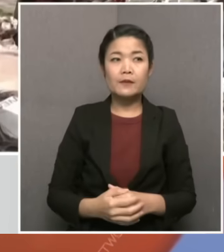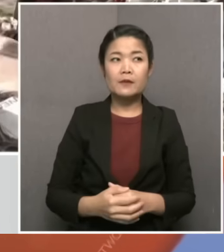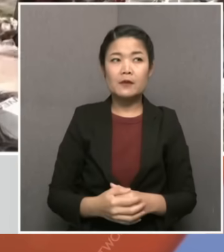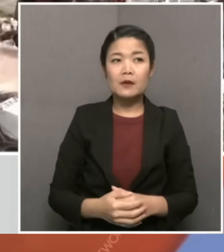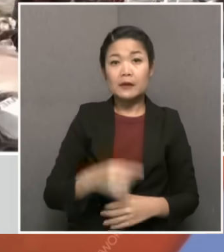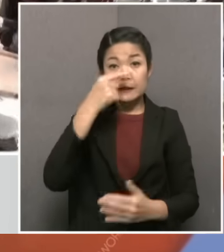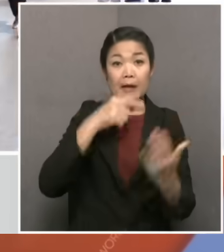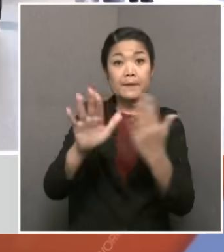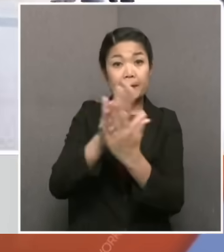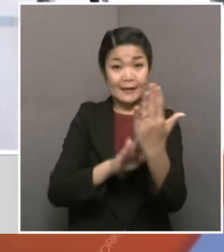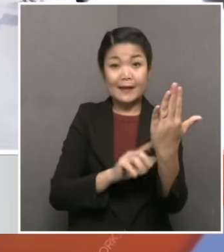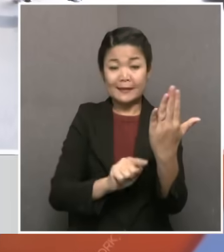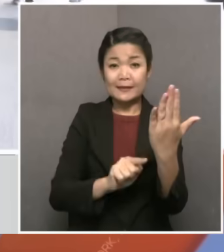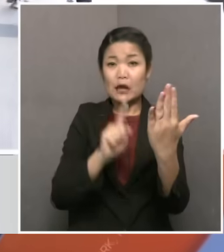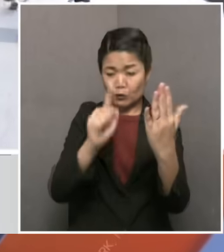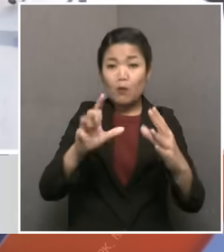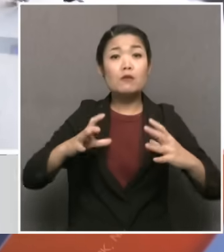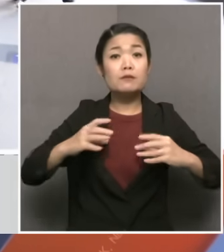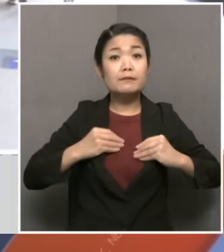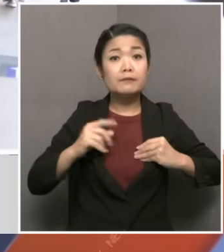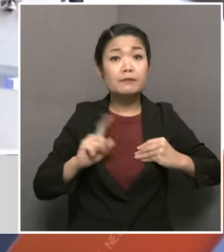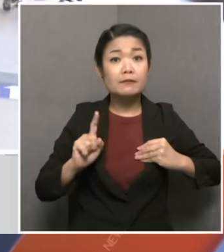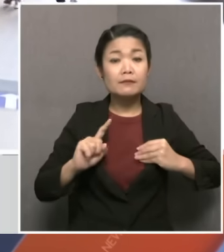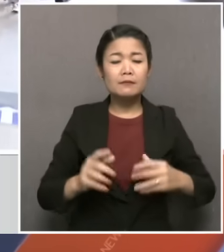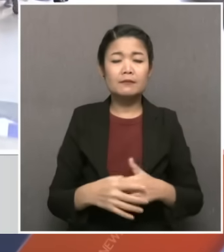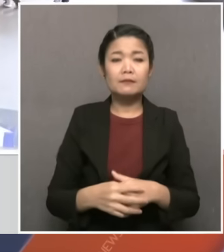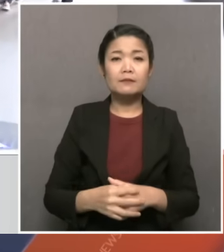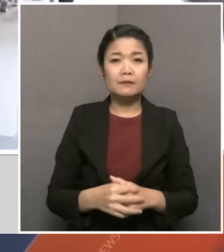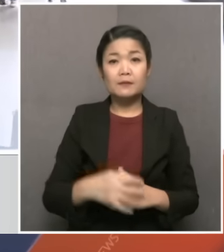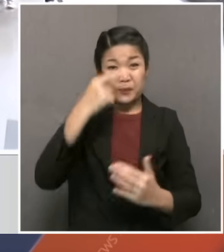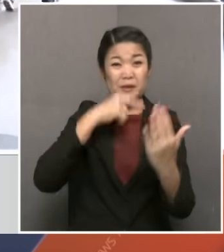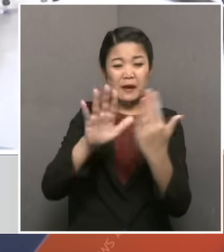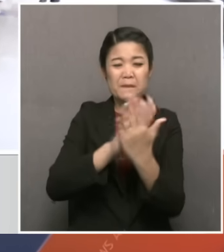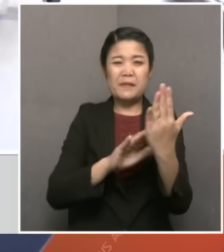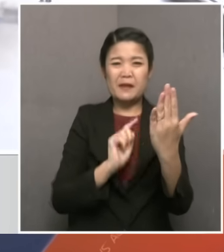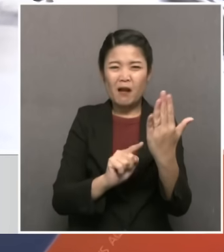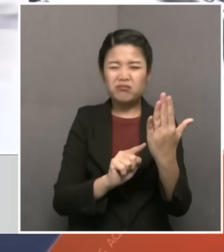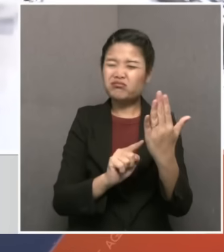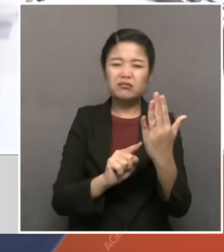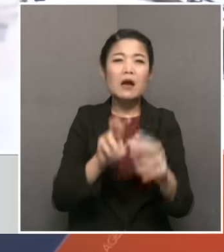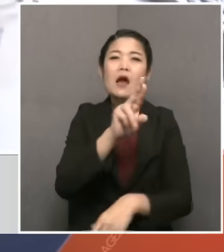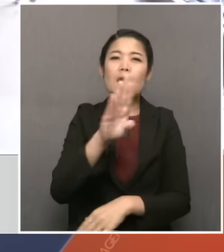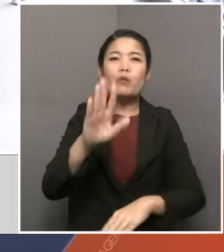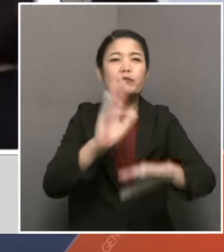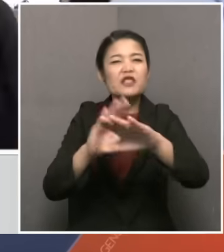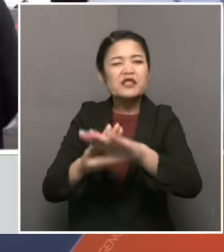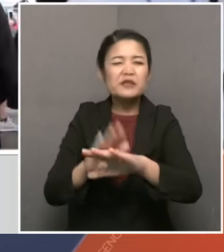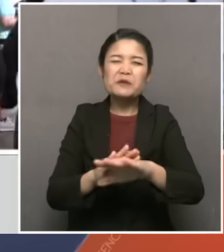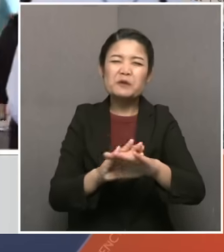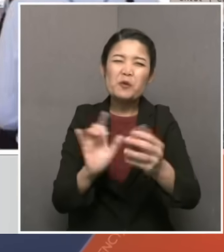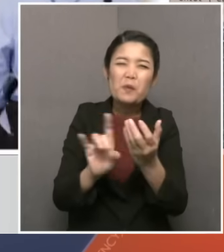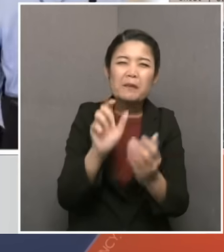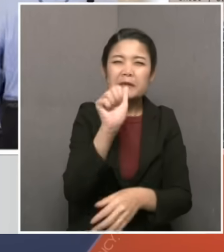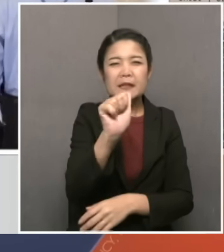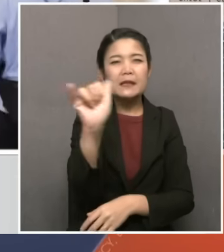เองเนี่ยเราก็ต้องยอมรับว่าเราก็ไม่ค่อยดีนักนะในเชิงเพราะว่าอะไรเพราะว่า